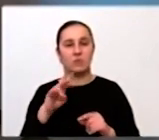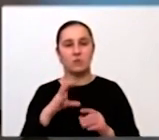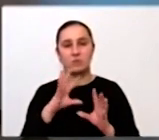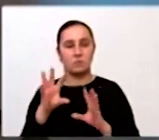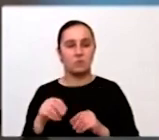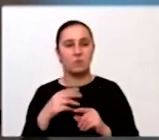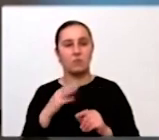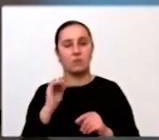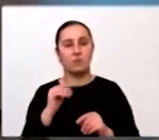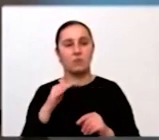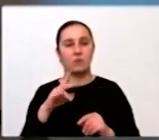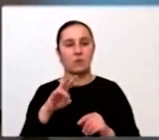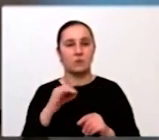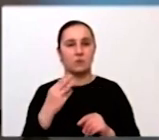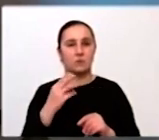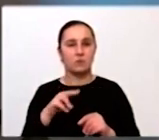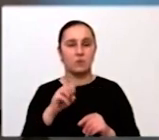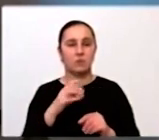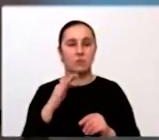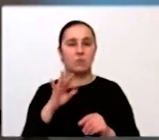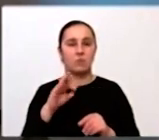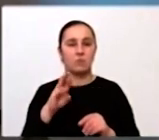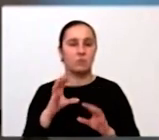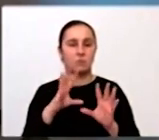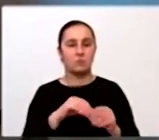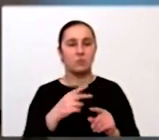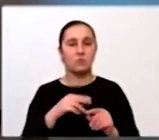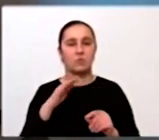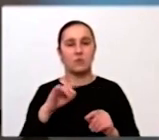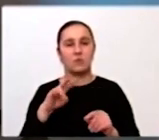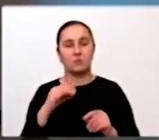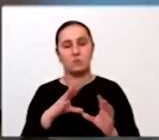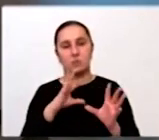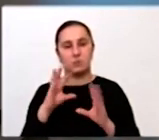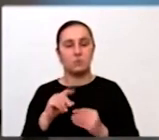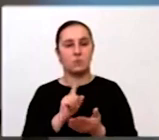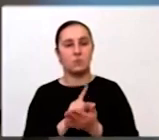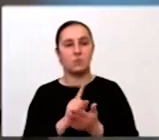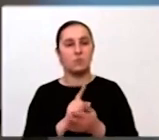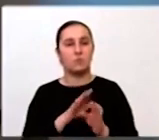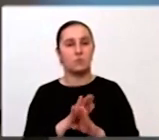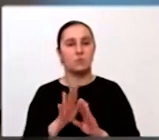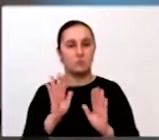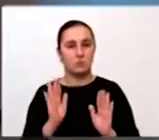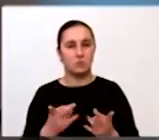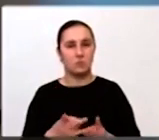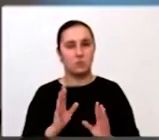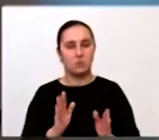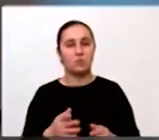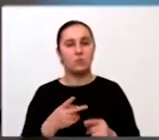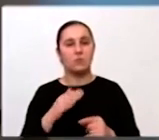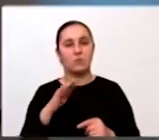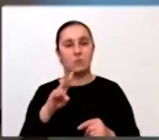o'tadi va flashdan Photoshopga o'tib, Photoshopdan yana flashga qaytish amalini bajarishimiz kerak bo'ladi.